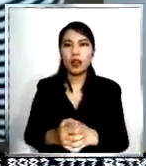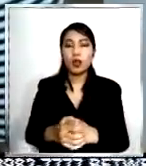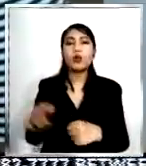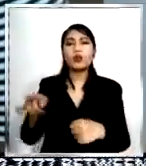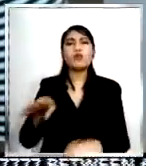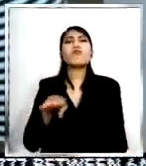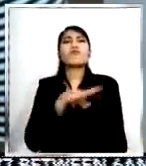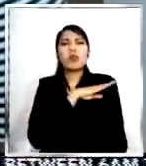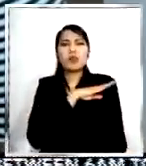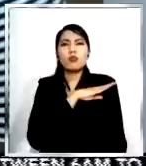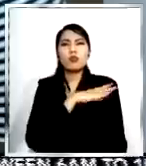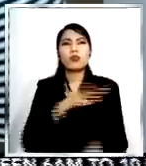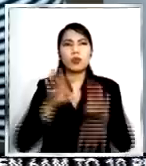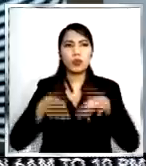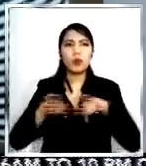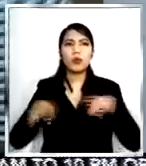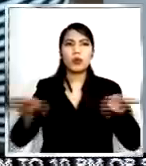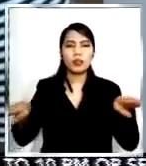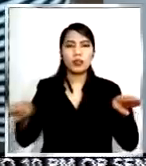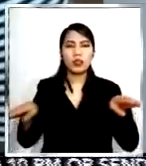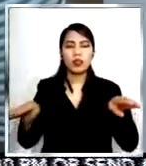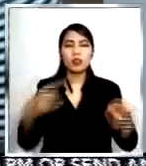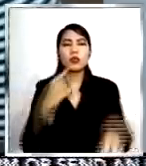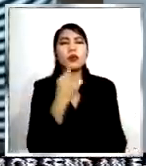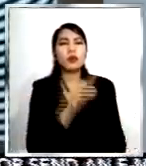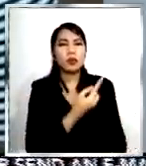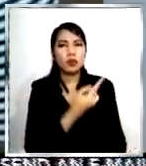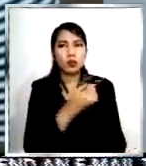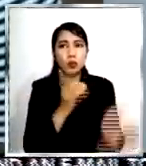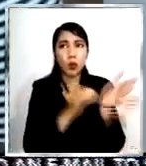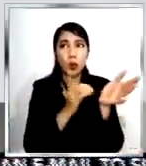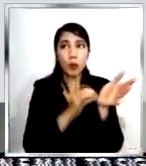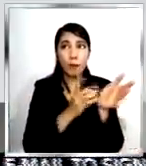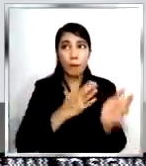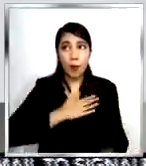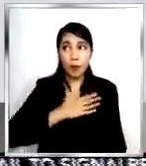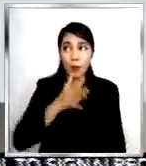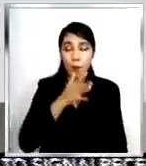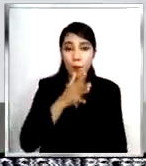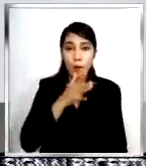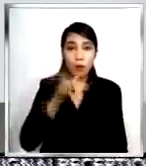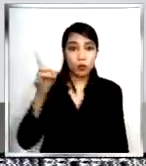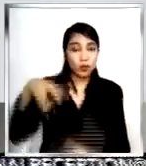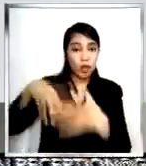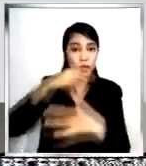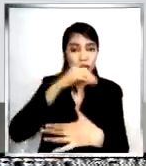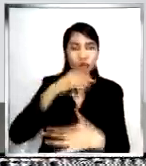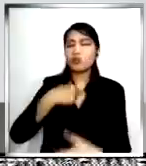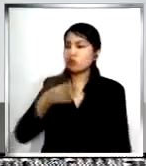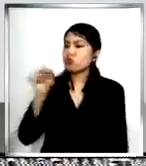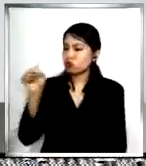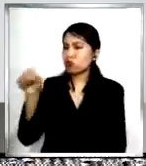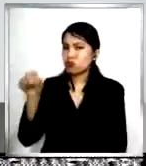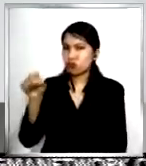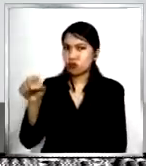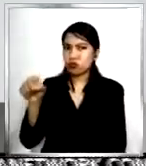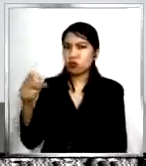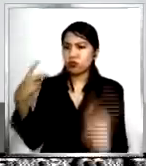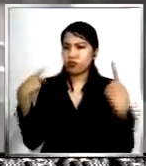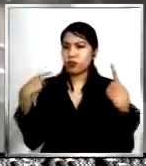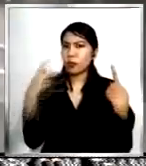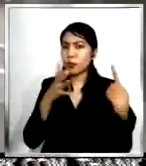akin, "Dok, andiyan ba si mama sa labas?" Sabi ko, "Oo, andiyan lang naman si mama mo sa labas. Bakit? May gusto kang